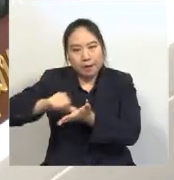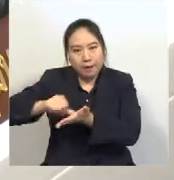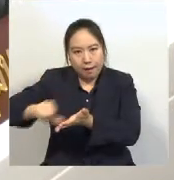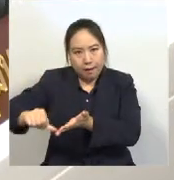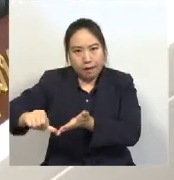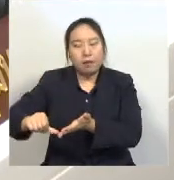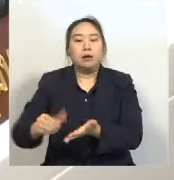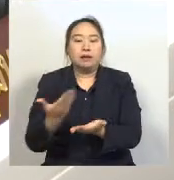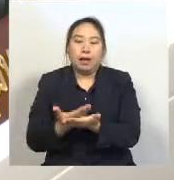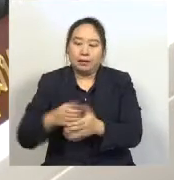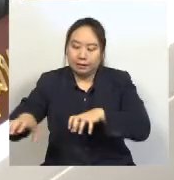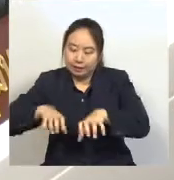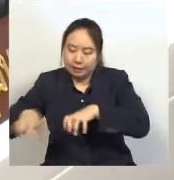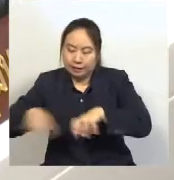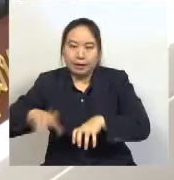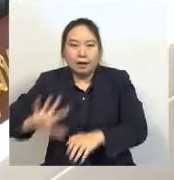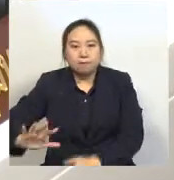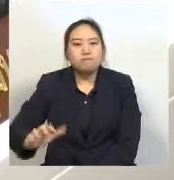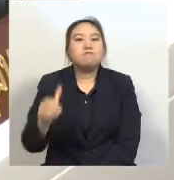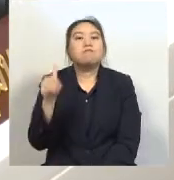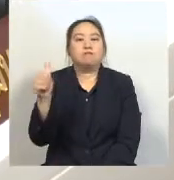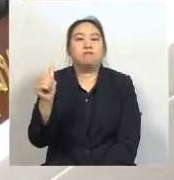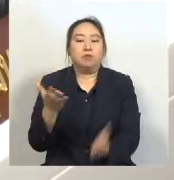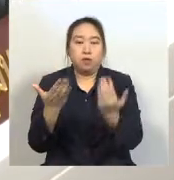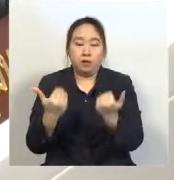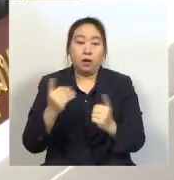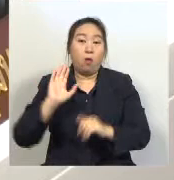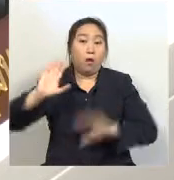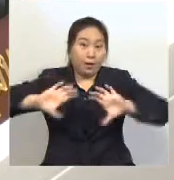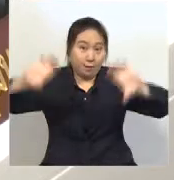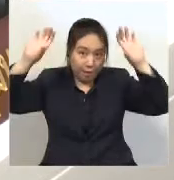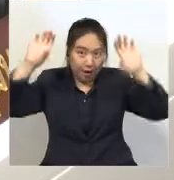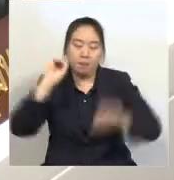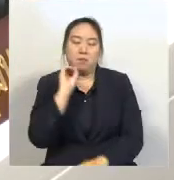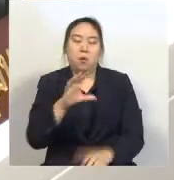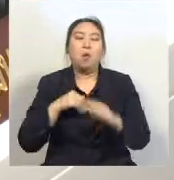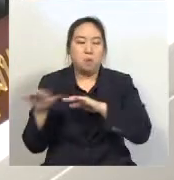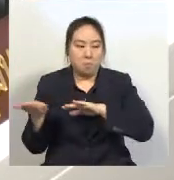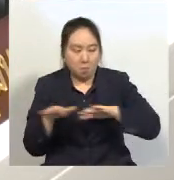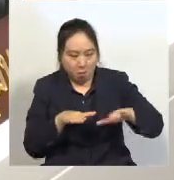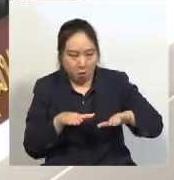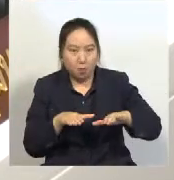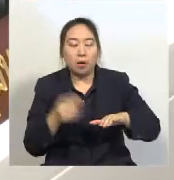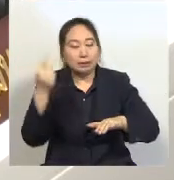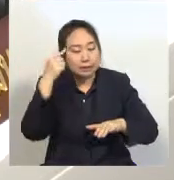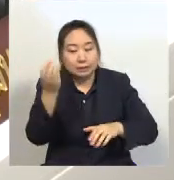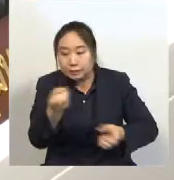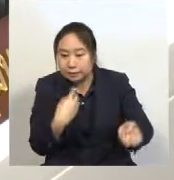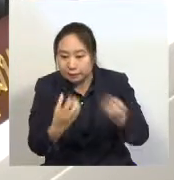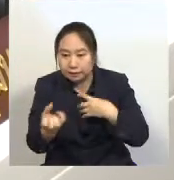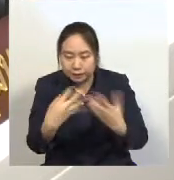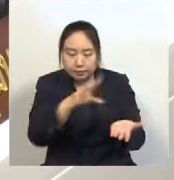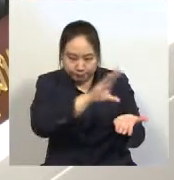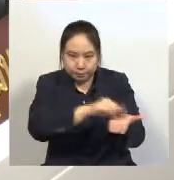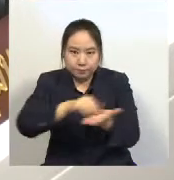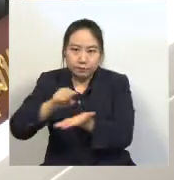ก้เรื่องของการจัดสรรงบให้ดีขึ้นขณะที่ฝั่งรัฐบาลก็ยืนยันพร้อมรับฟังทุกความเห็นไปพิจาร